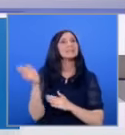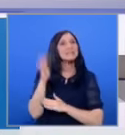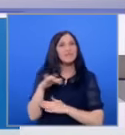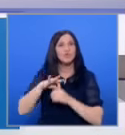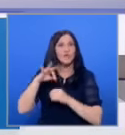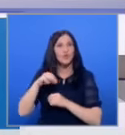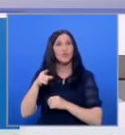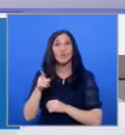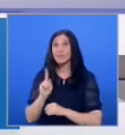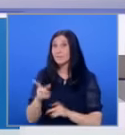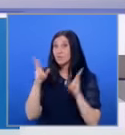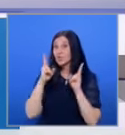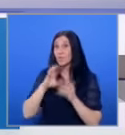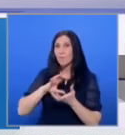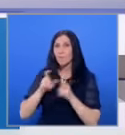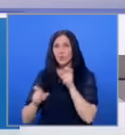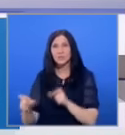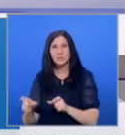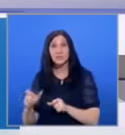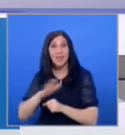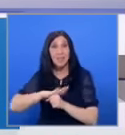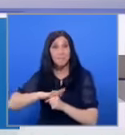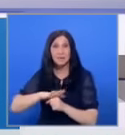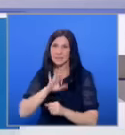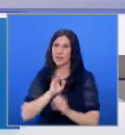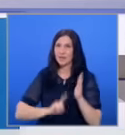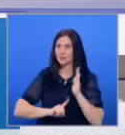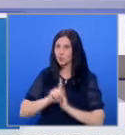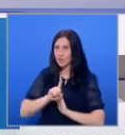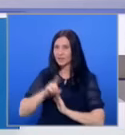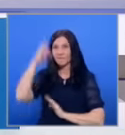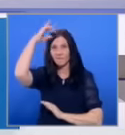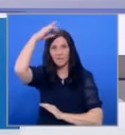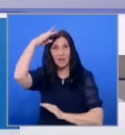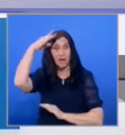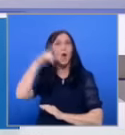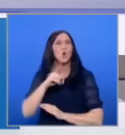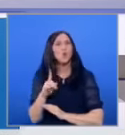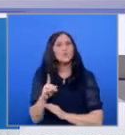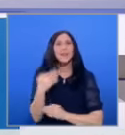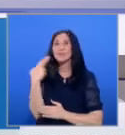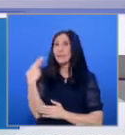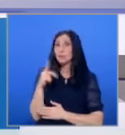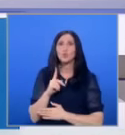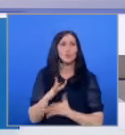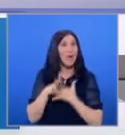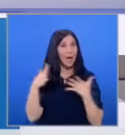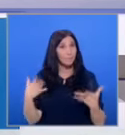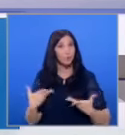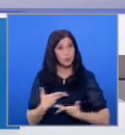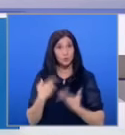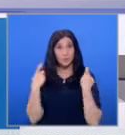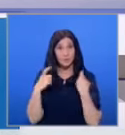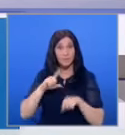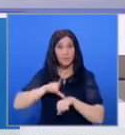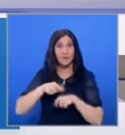Това всъщност трябва да решат политиците на базата на резултатите в неделя. А кои всъщност са темите, които най-много вълнуват гърците по